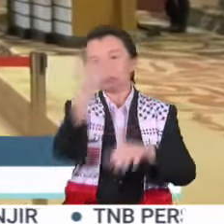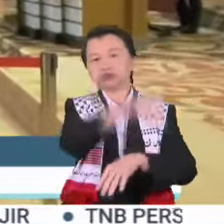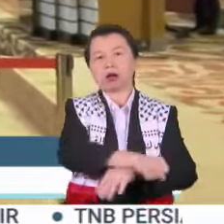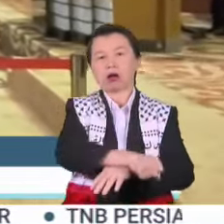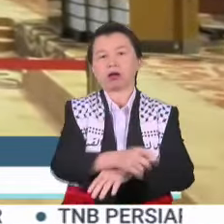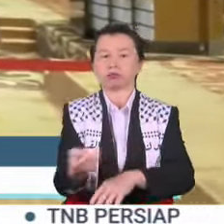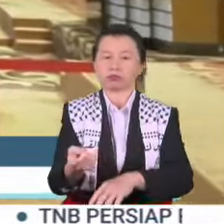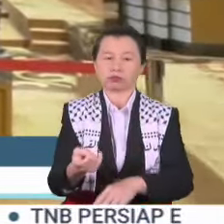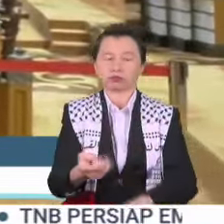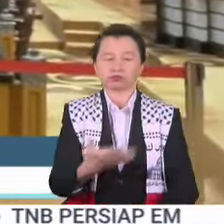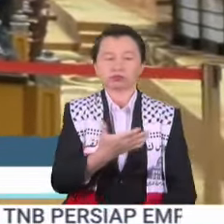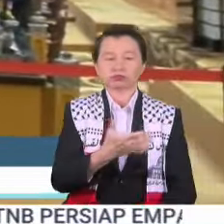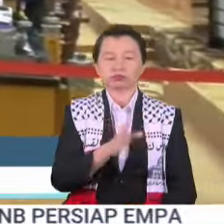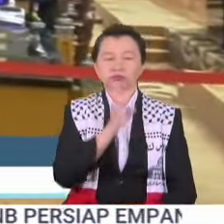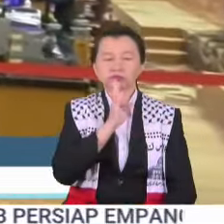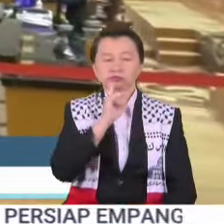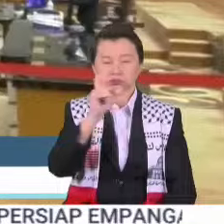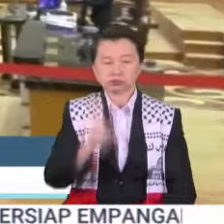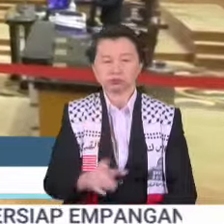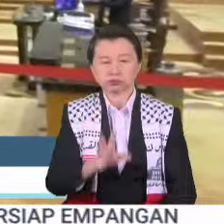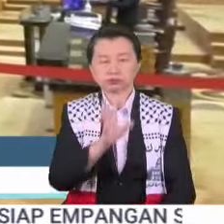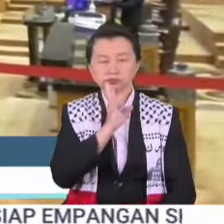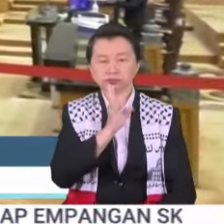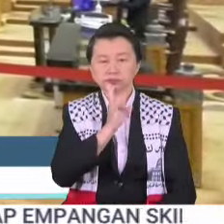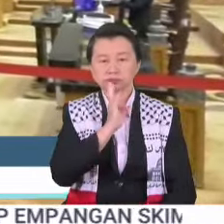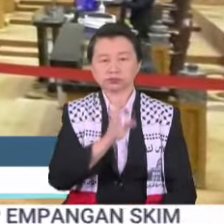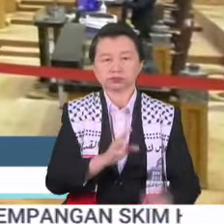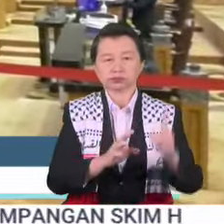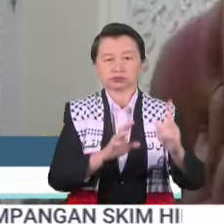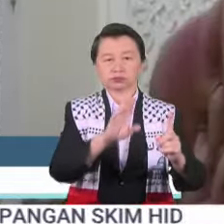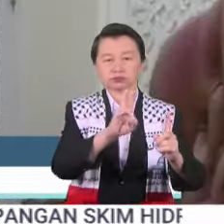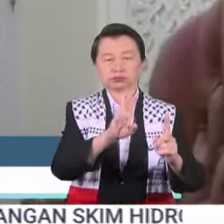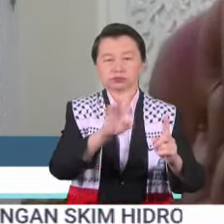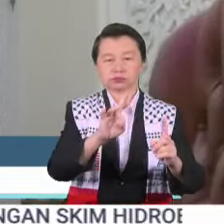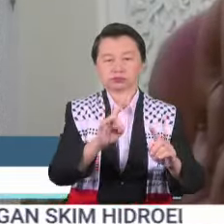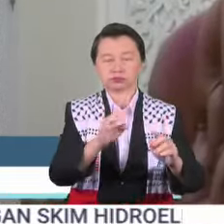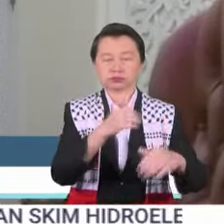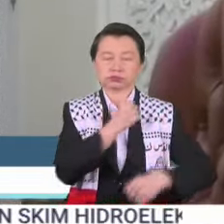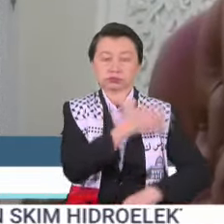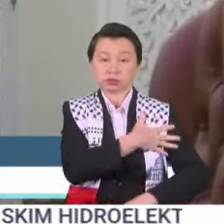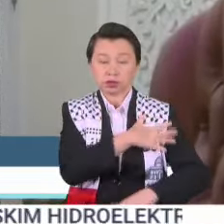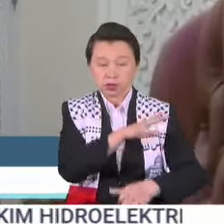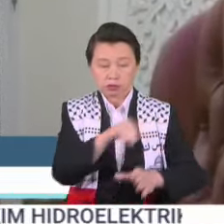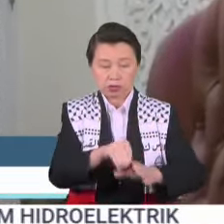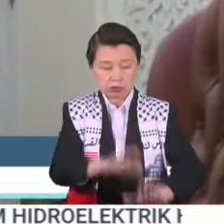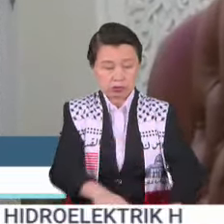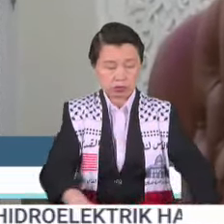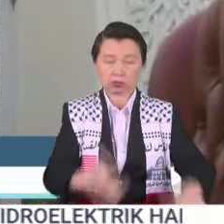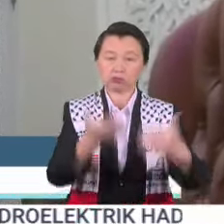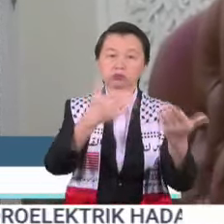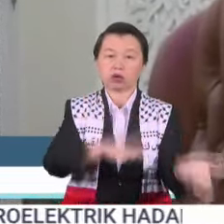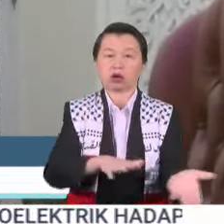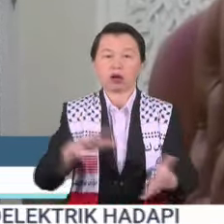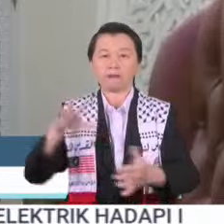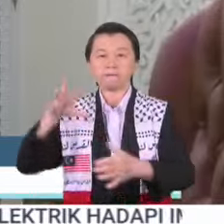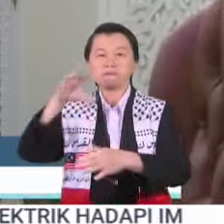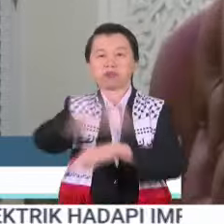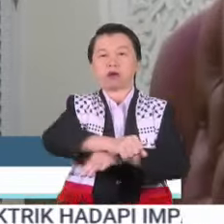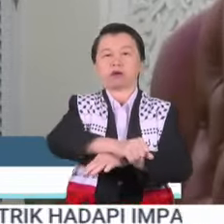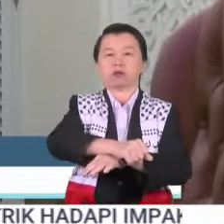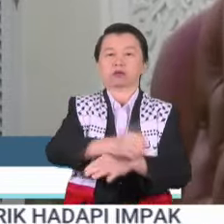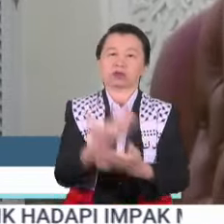Speaker Don Johor, Datuk Dr. Mohd Puad Zakarsi berkata 178 rakyat Palestin termasuk kanak-kanak terkorban dalam serangan terbaru